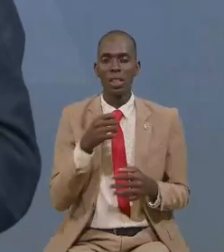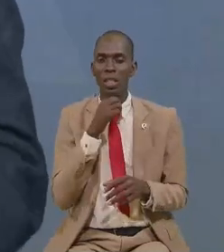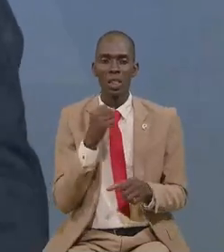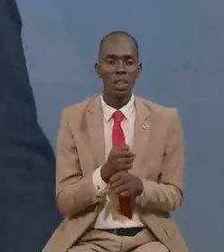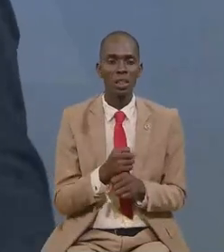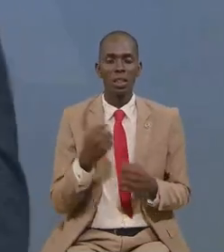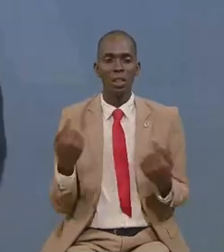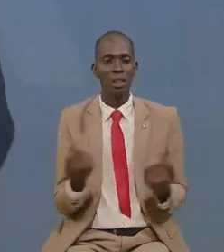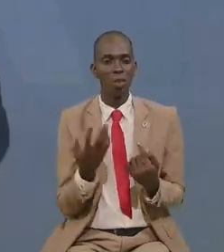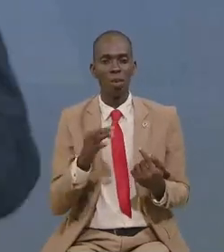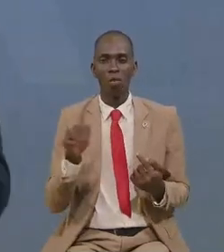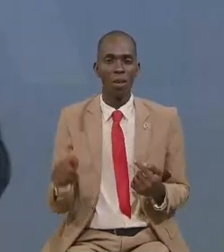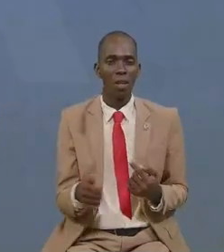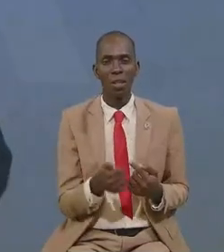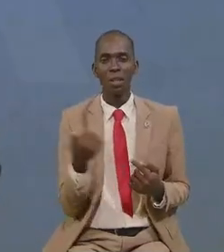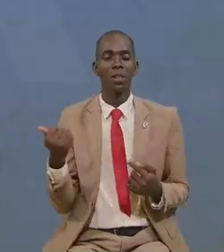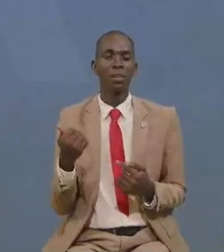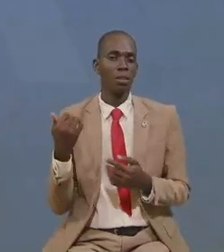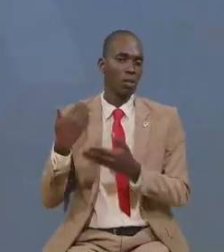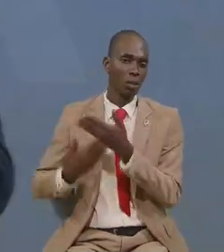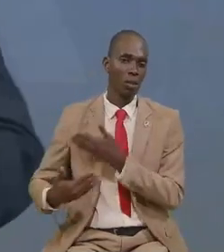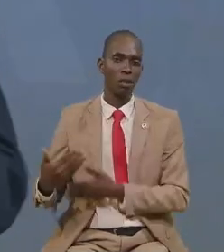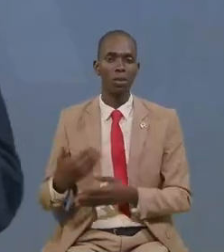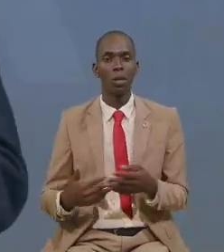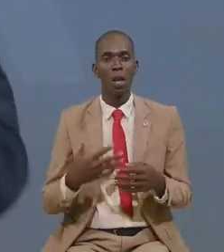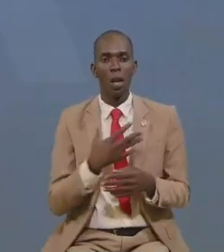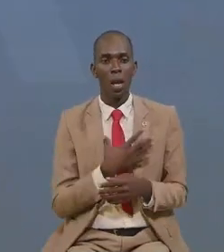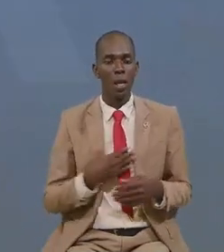Et les péchés de toute génération,